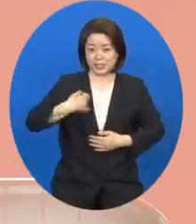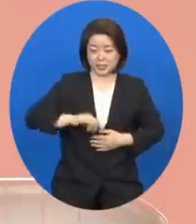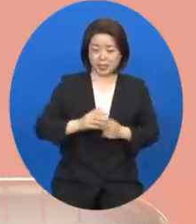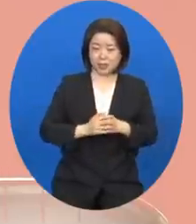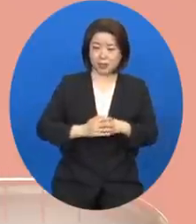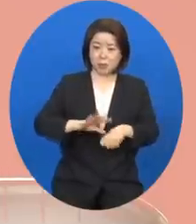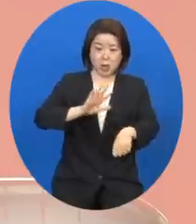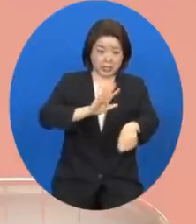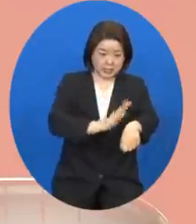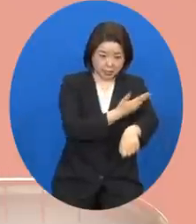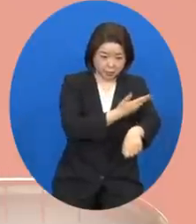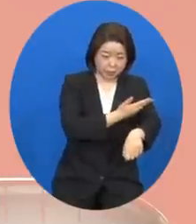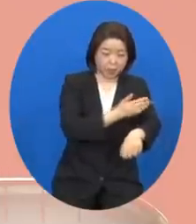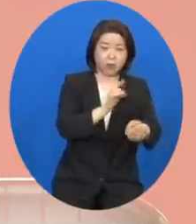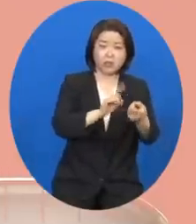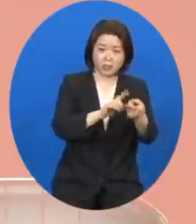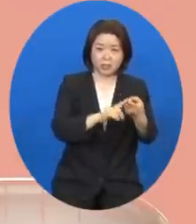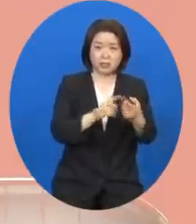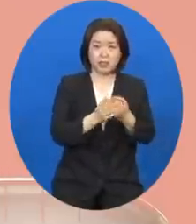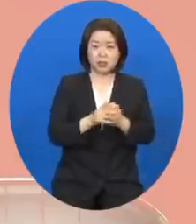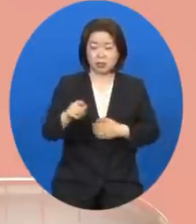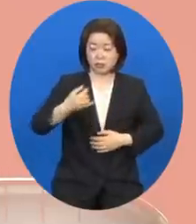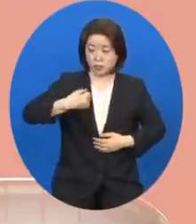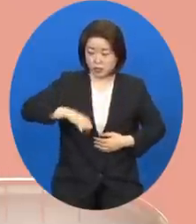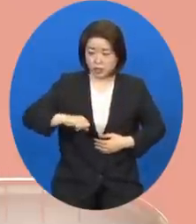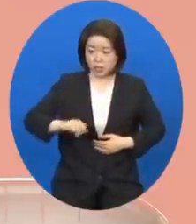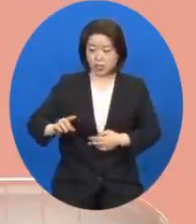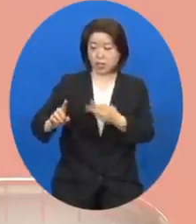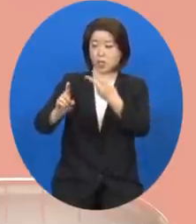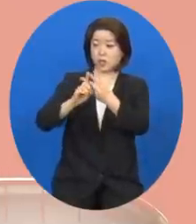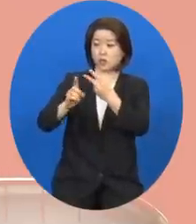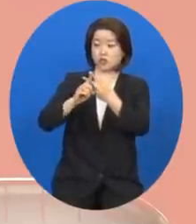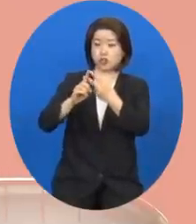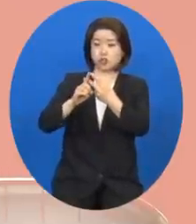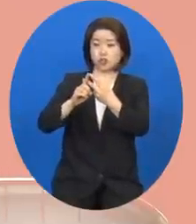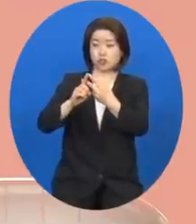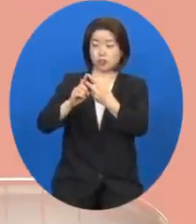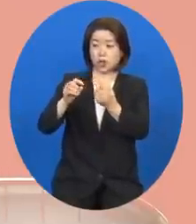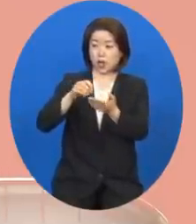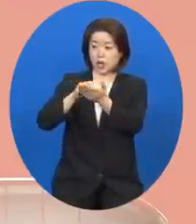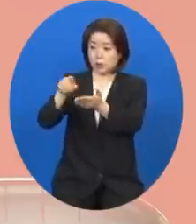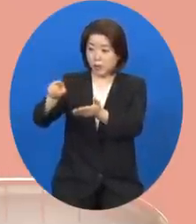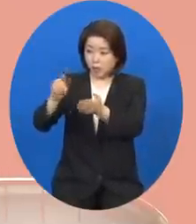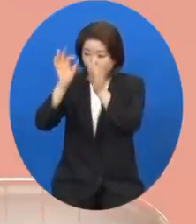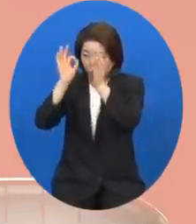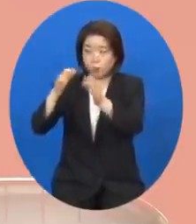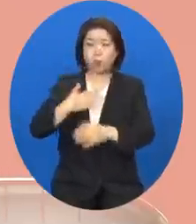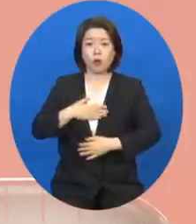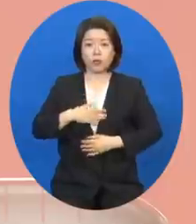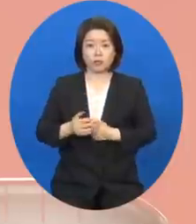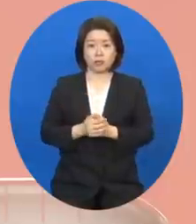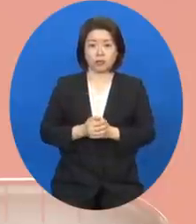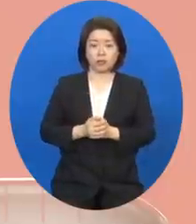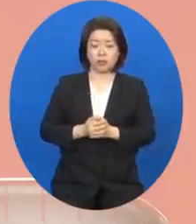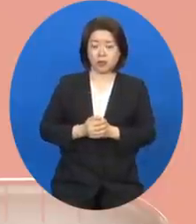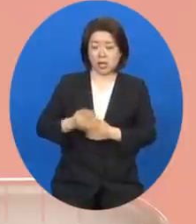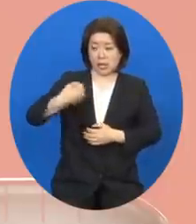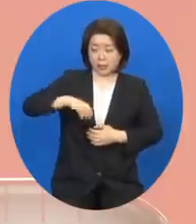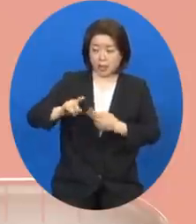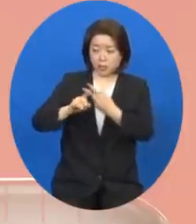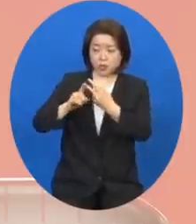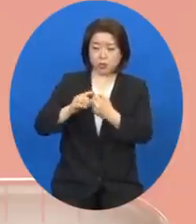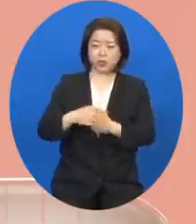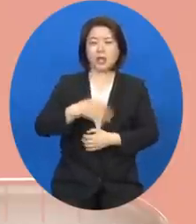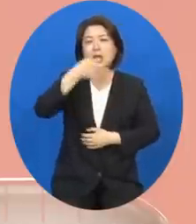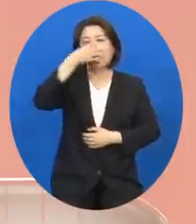잘못하고 있었던 것을 그 딸이 중학교 1학년 되었을 때 가서야 알았어요. 본인이 힘들다는 말을